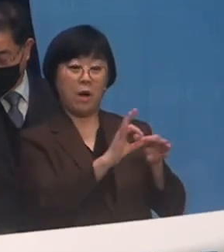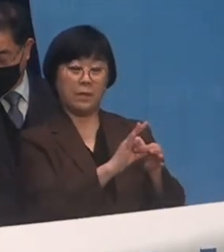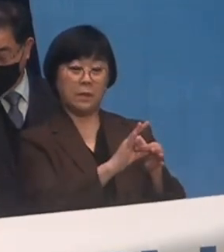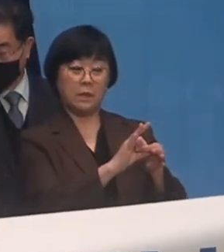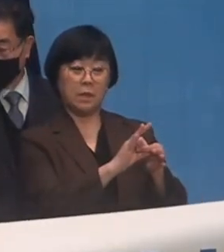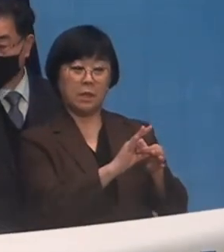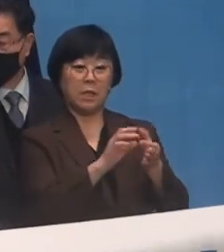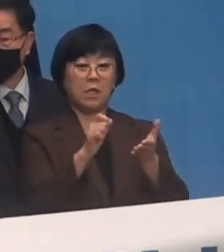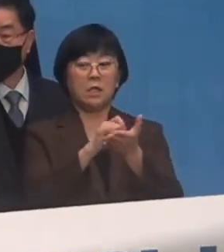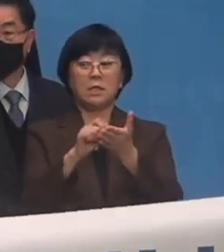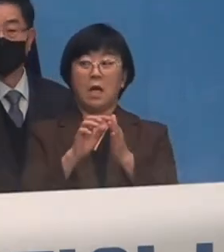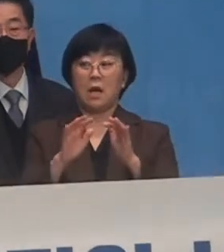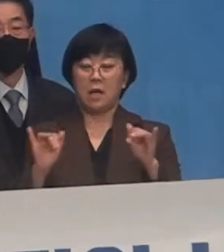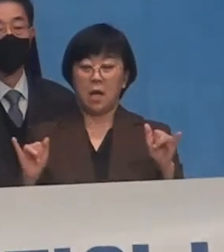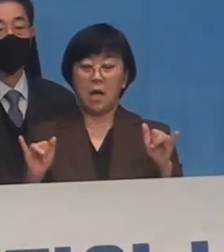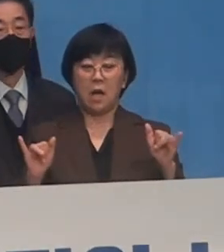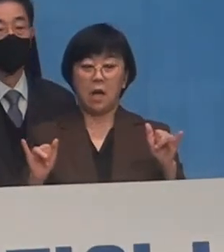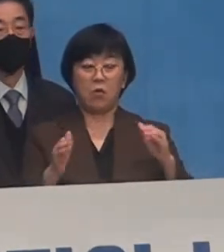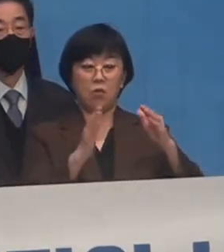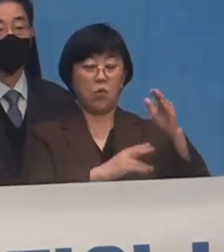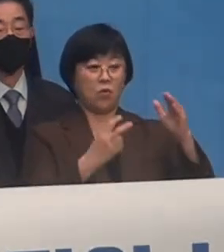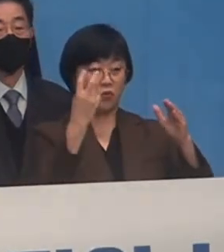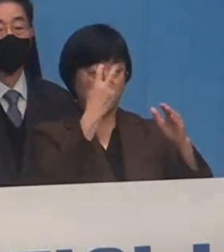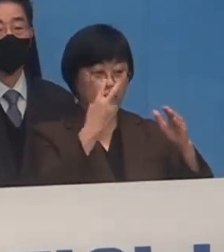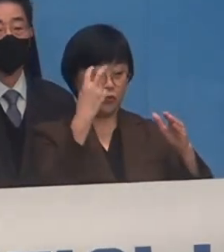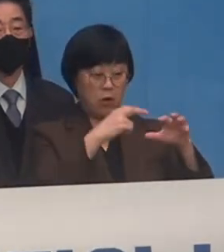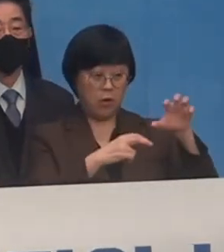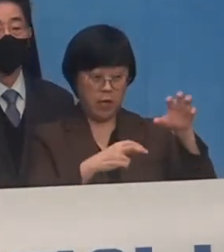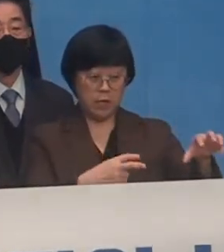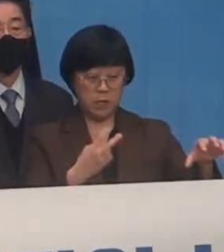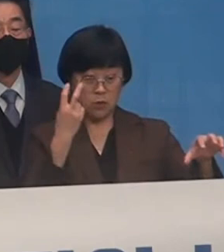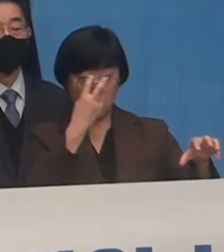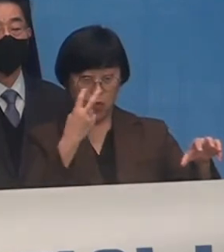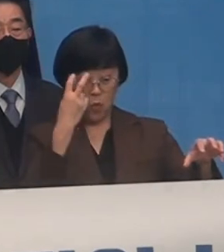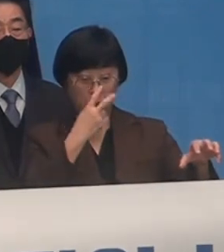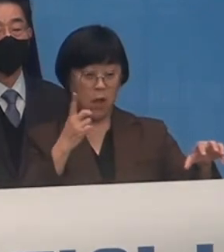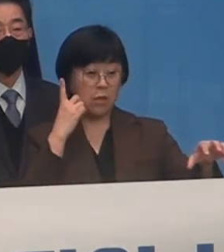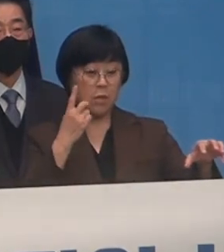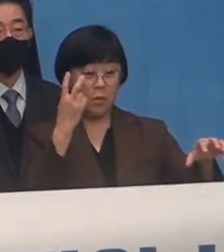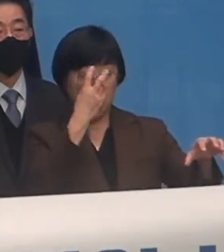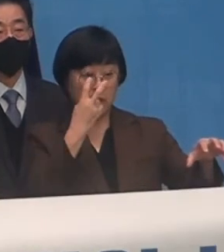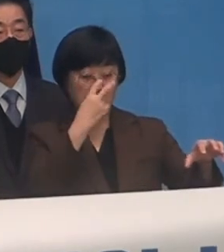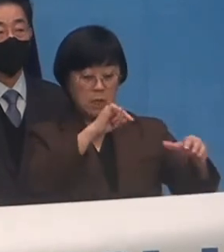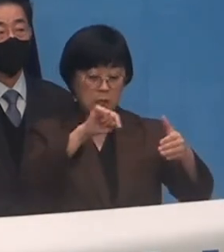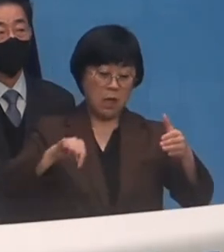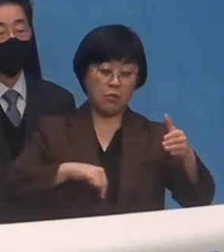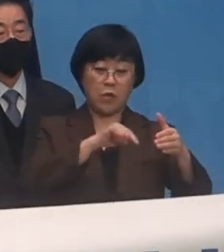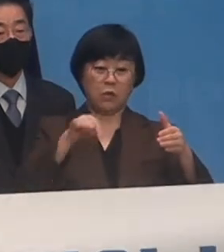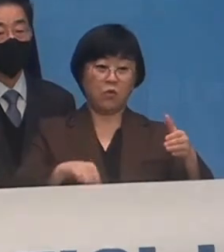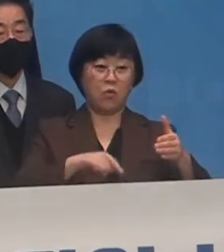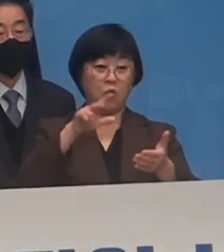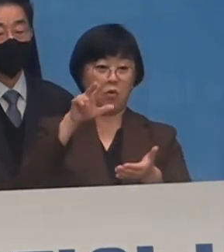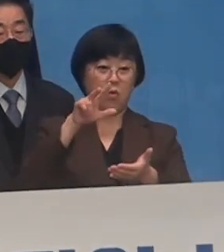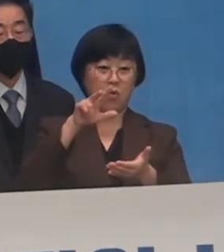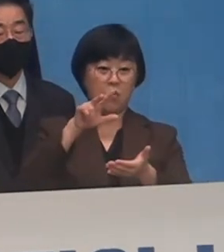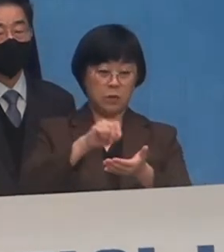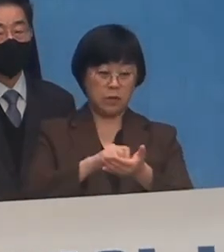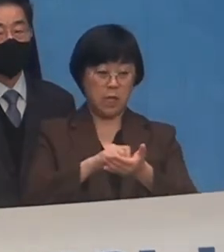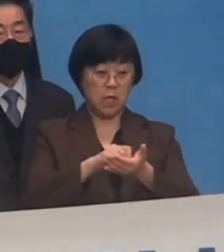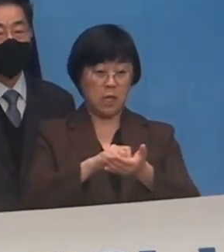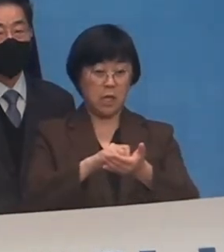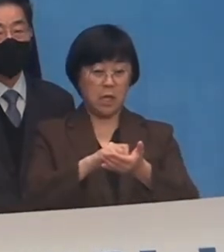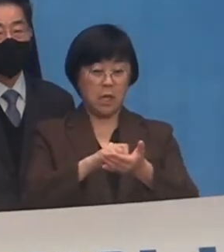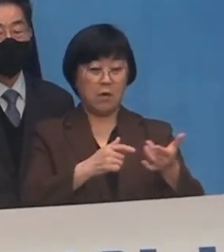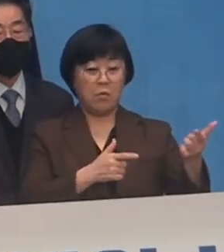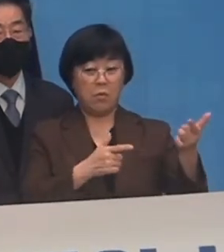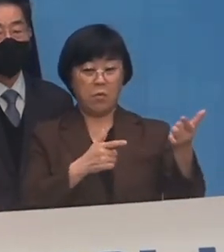KBS 취재기자가 지금 공수처 사찰을 당해서 지금 우리 KBS 내부에도 그렇고 그 다음에 언론